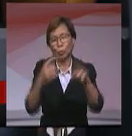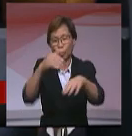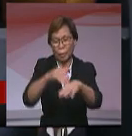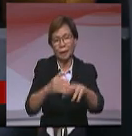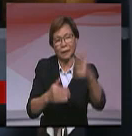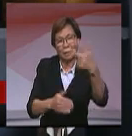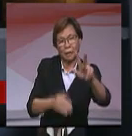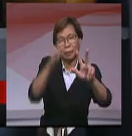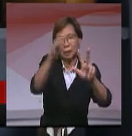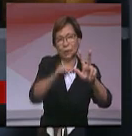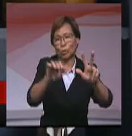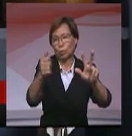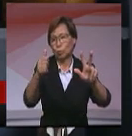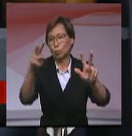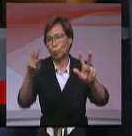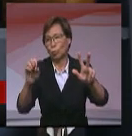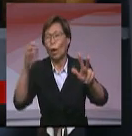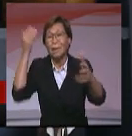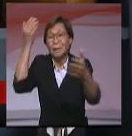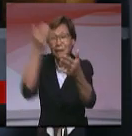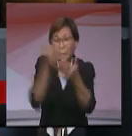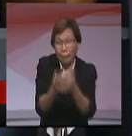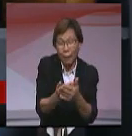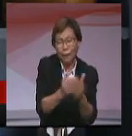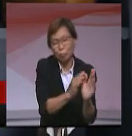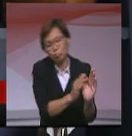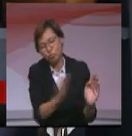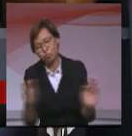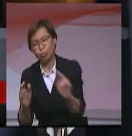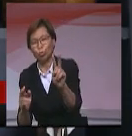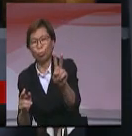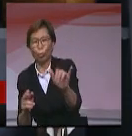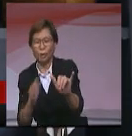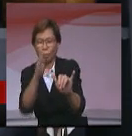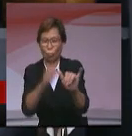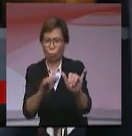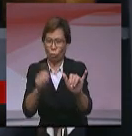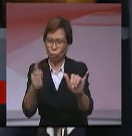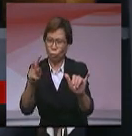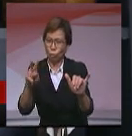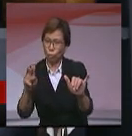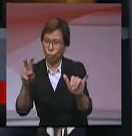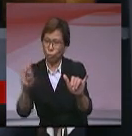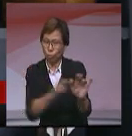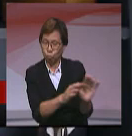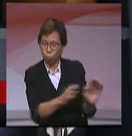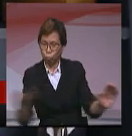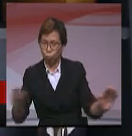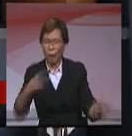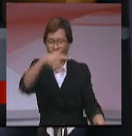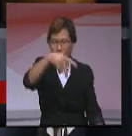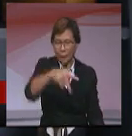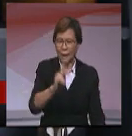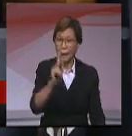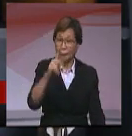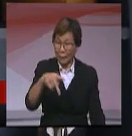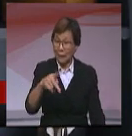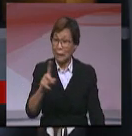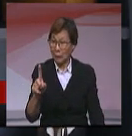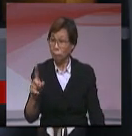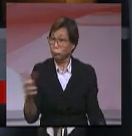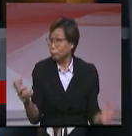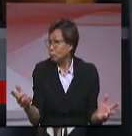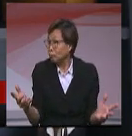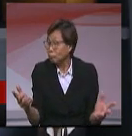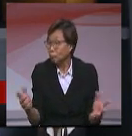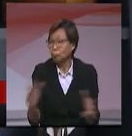13 Oktober 2020 sehingga 26 Oktober 2020. PKPD ini akan